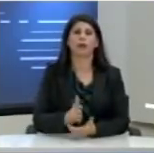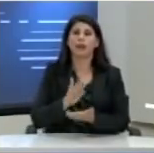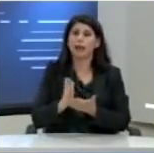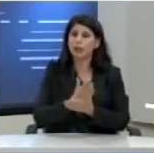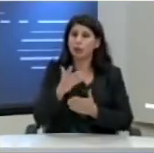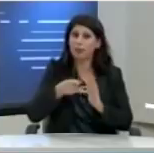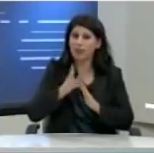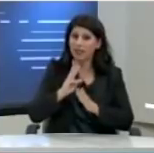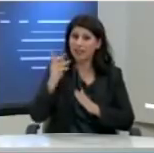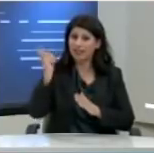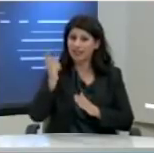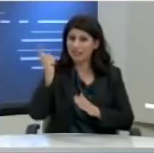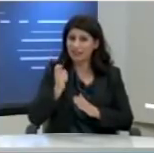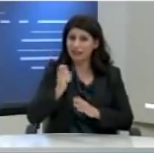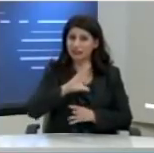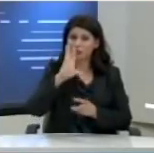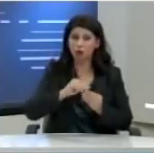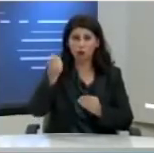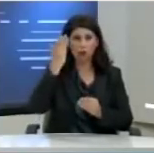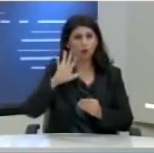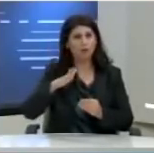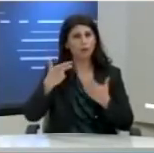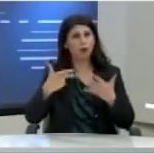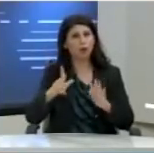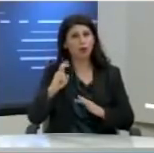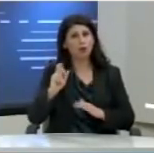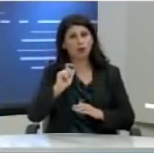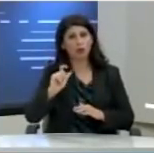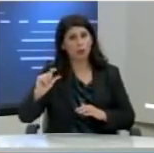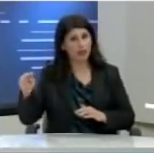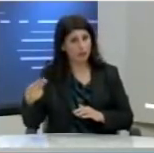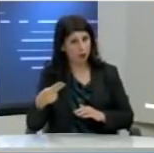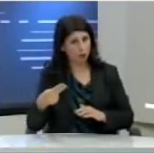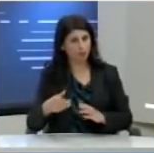13ης σύνταξης συνολικού κόστους περίπου 820 εκατομμυρίων ευρώ.